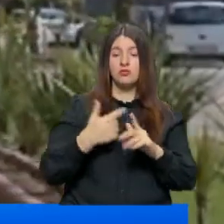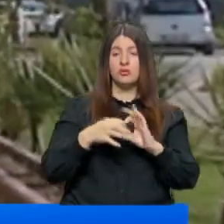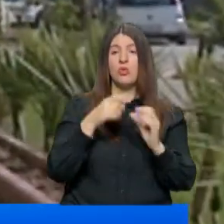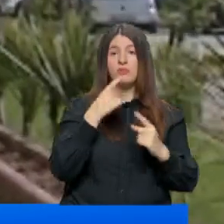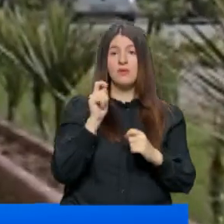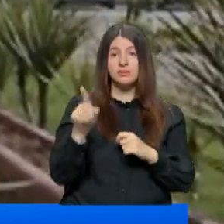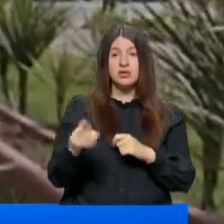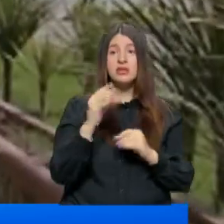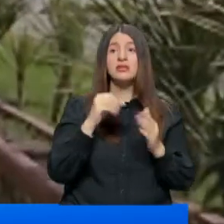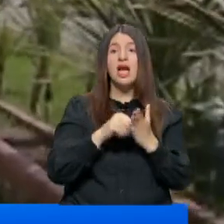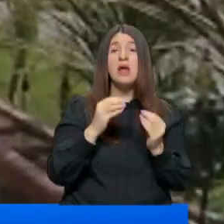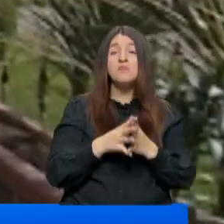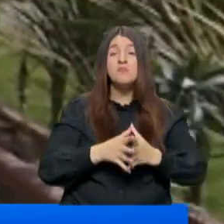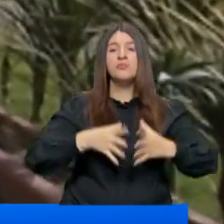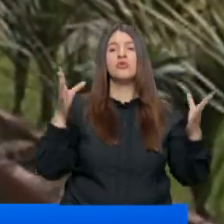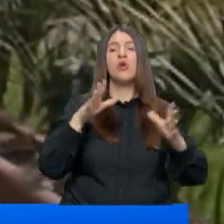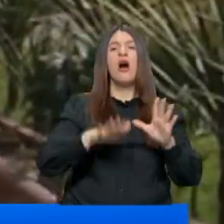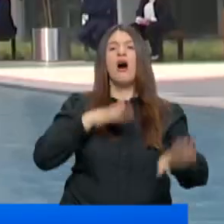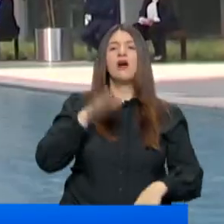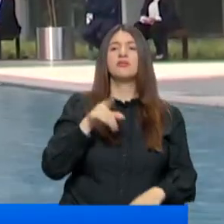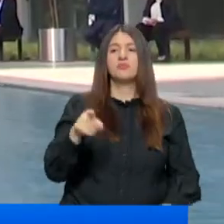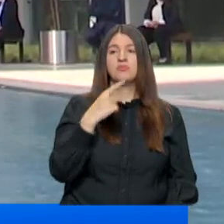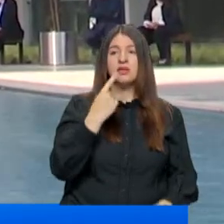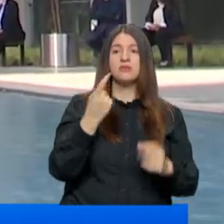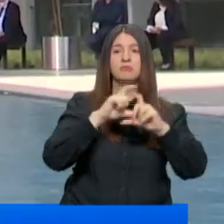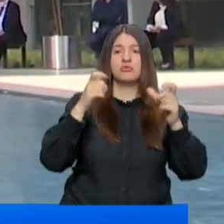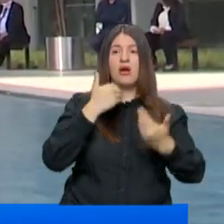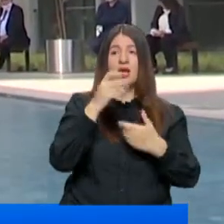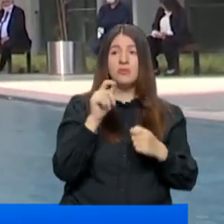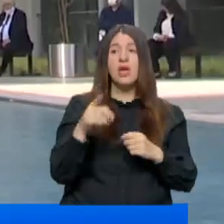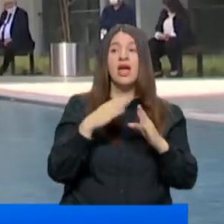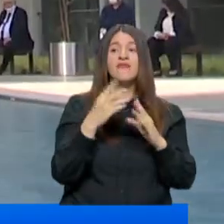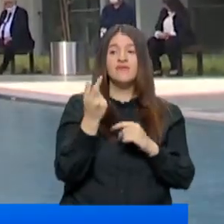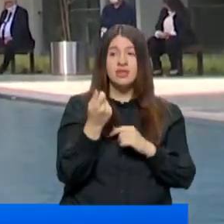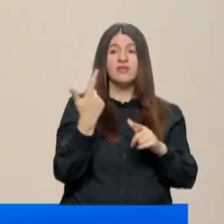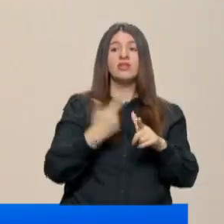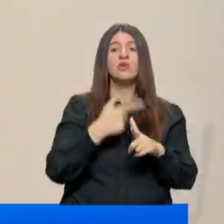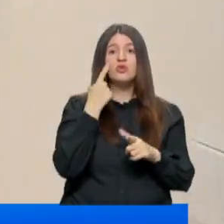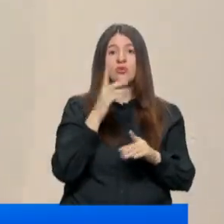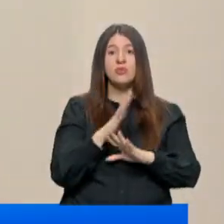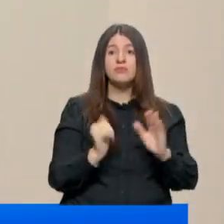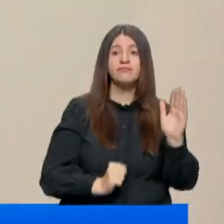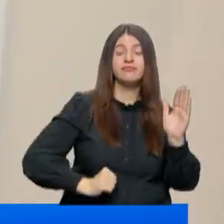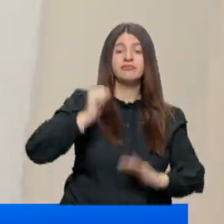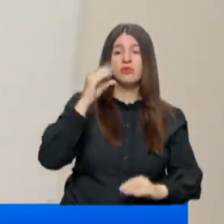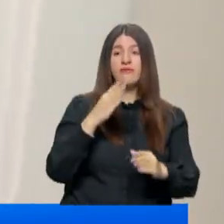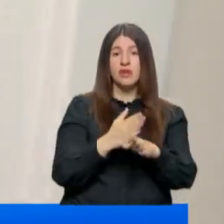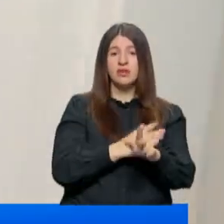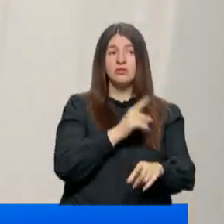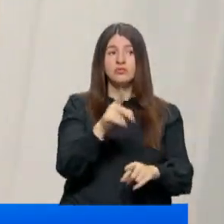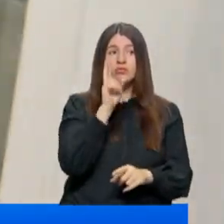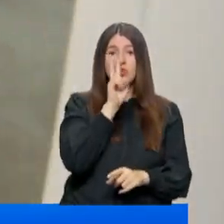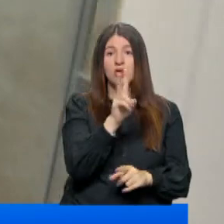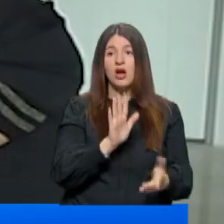konuştu. Tarihin en büyük sosyal konut hamlesi dediği projenin başlıklarını paylaştı. Konut fiyatları ve kirada görülmemiş artışa şahit olan vatandaş bu